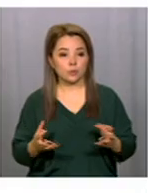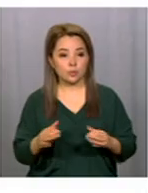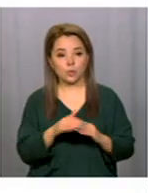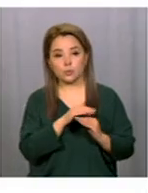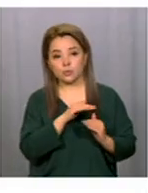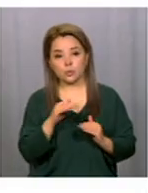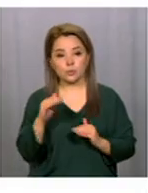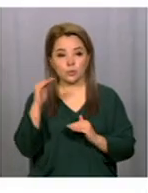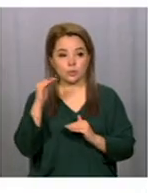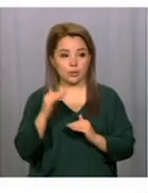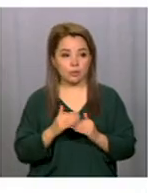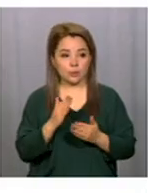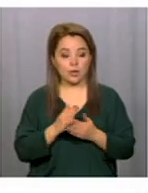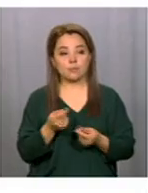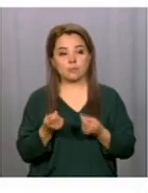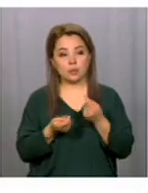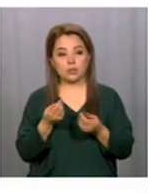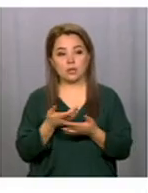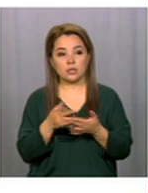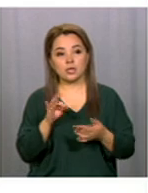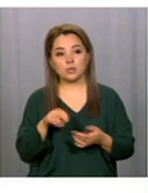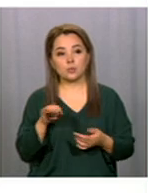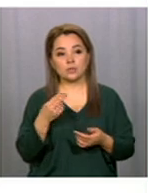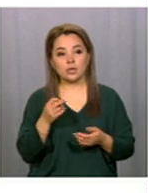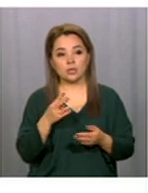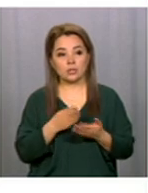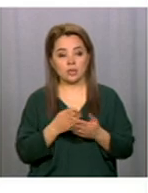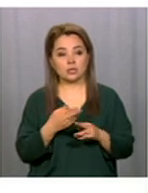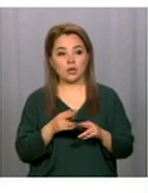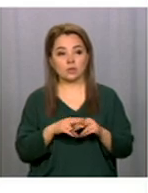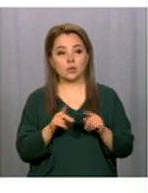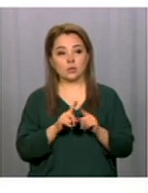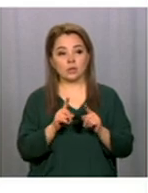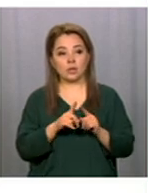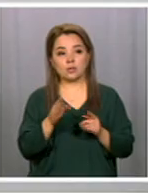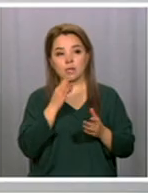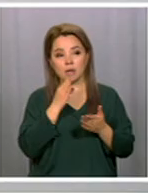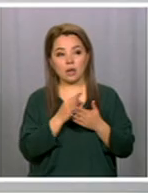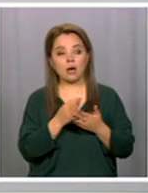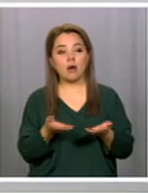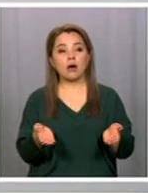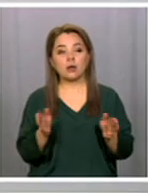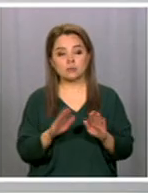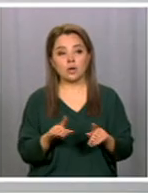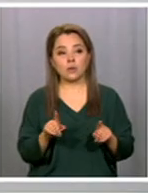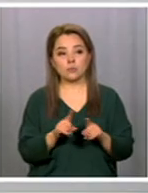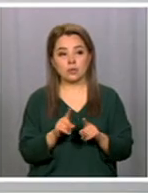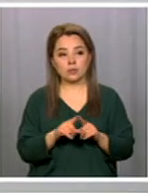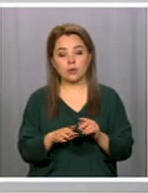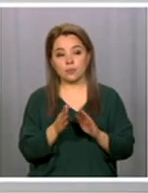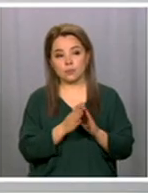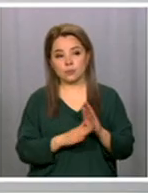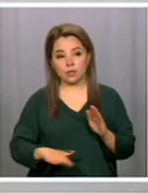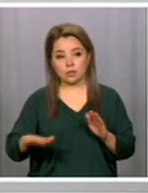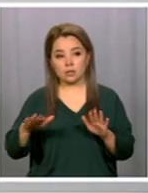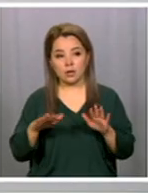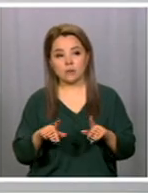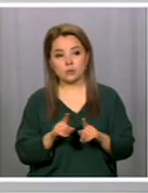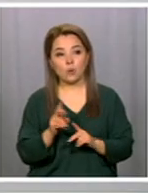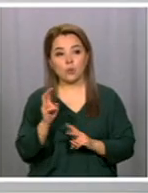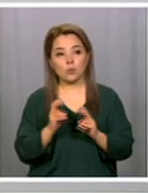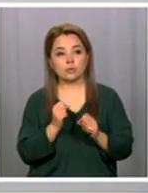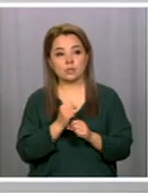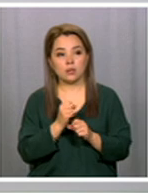тіпте микроағзалар, яғни редуценттер, көлді жаңағы қалған қалдығын көлдің түбіндегі жағы өндіріп